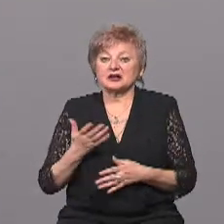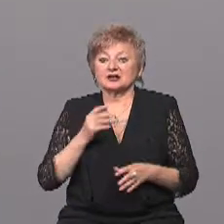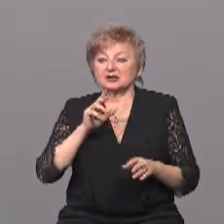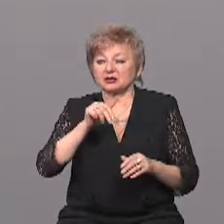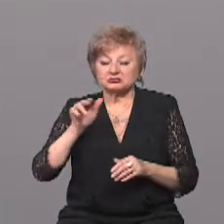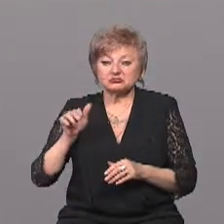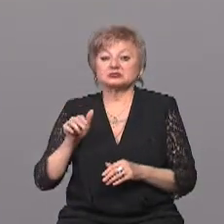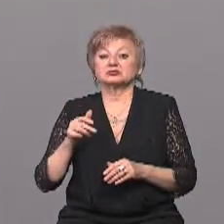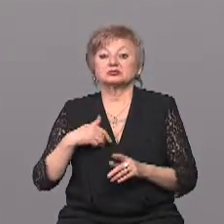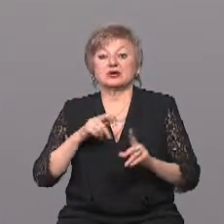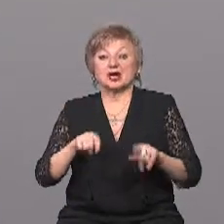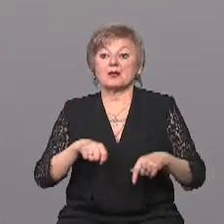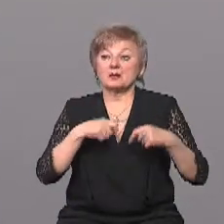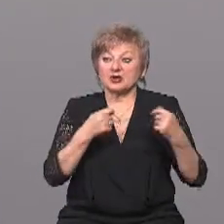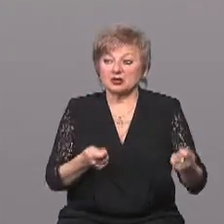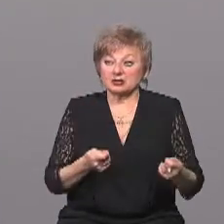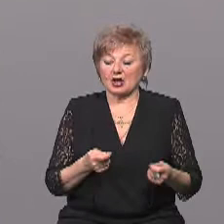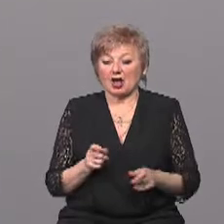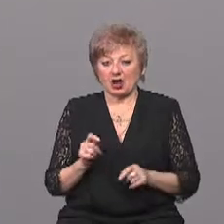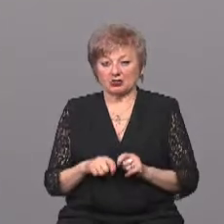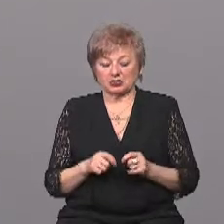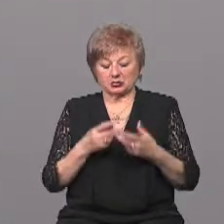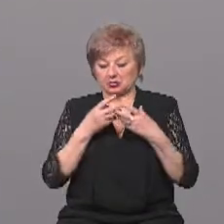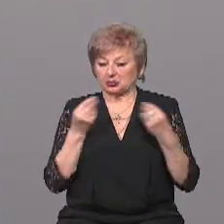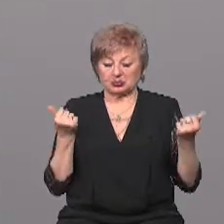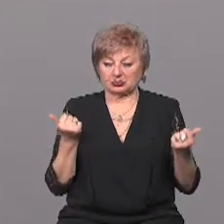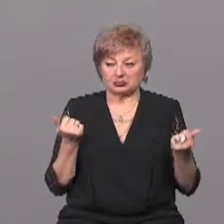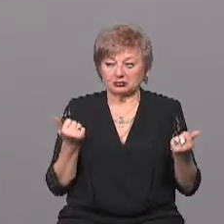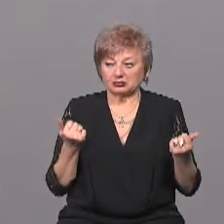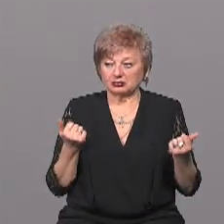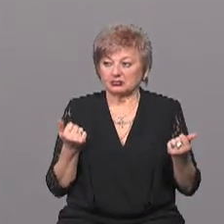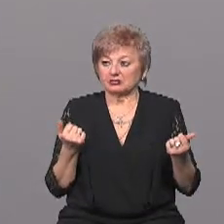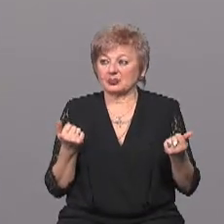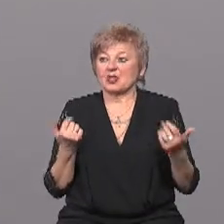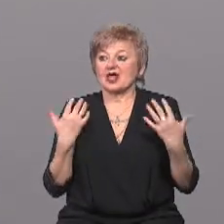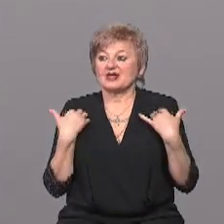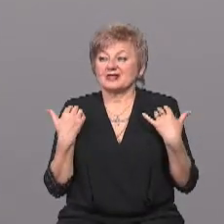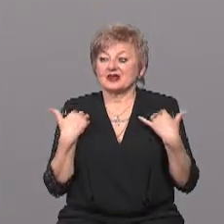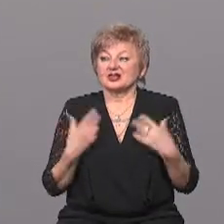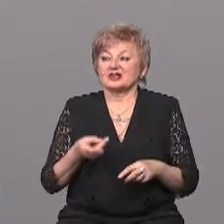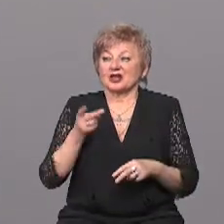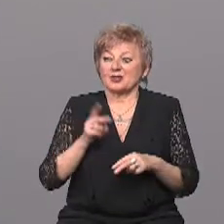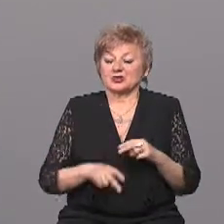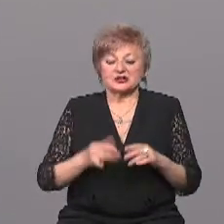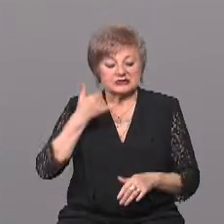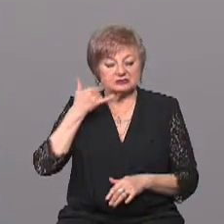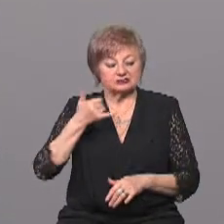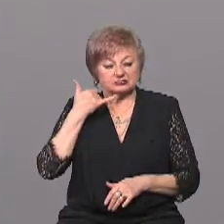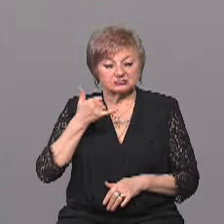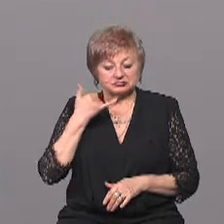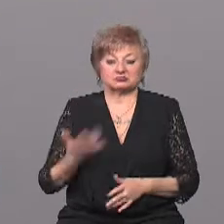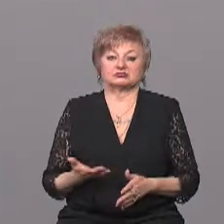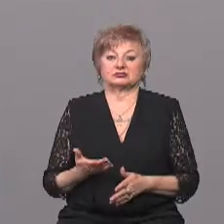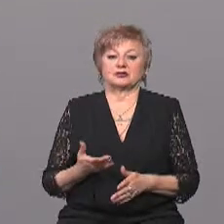з благоустрою, інспекція з благоустрою зникла. Тобто начальство перестало брати слухавки,